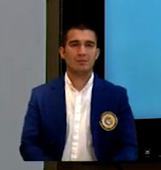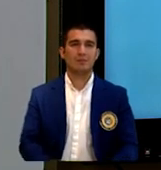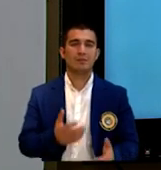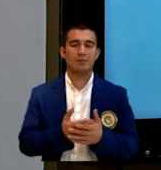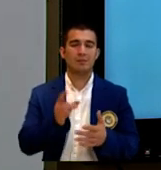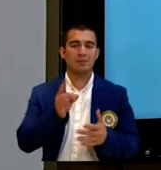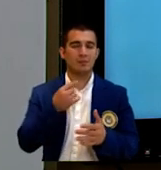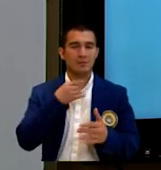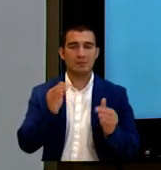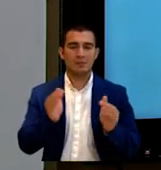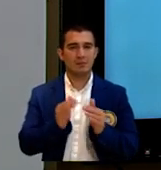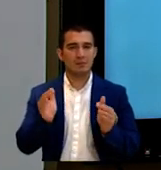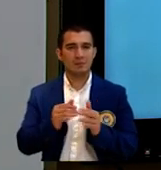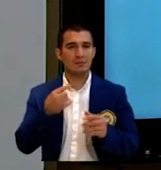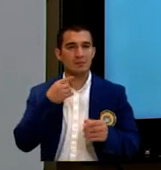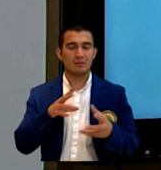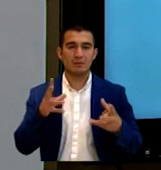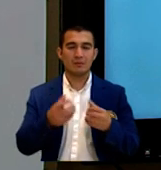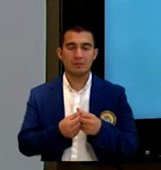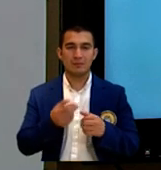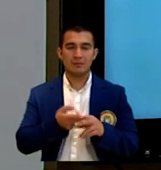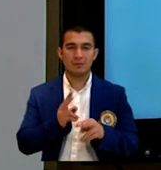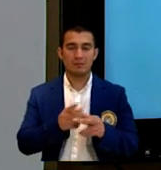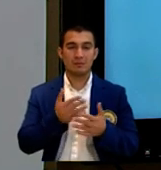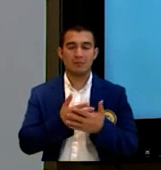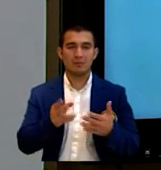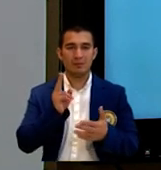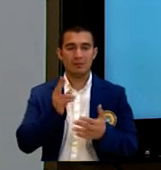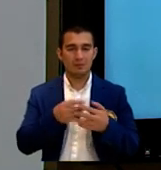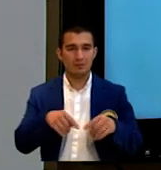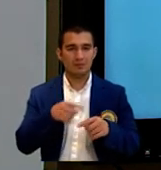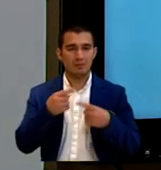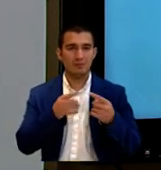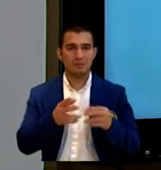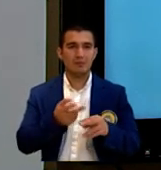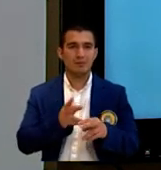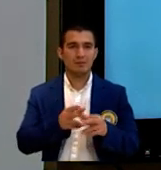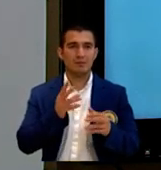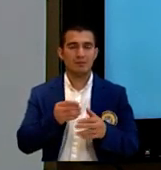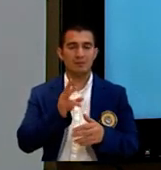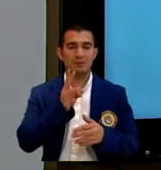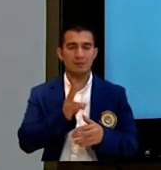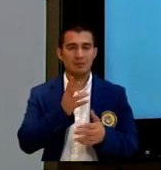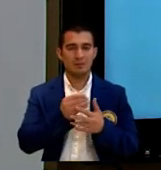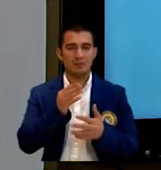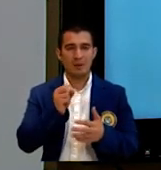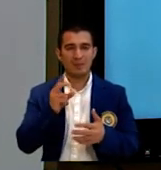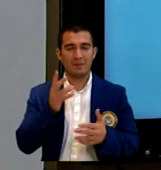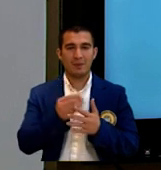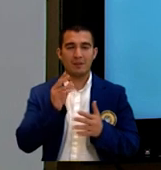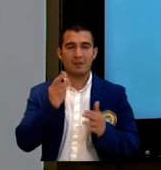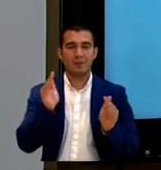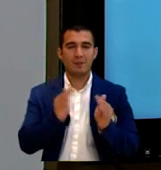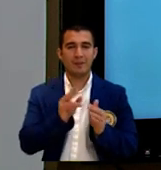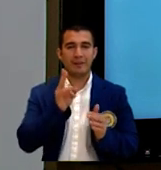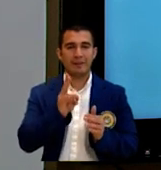Hajm birlikdagi molekulalar soni molekulalar konsentratsiyasi deb ataladi va kichik n harfi bilan belgilanadi. Uni biz quyidagi formula